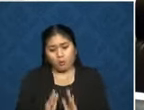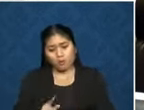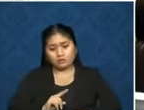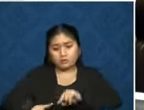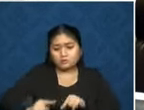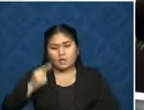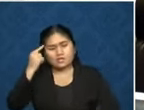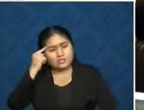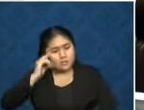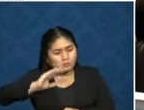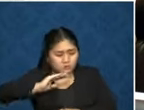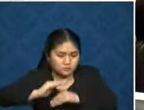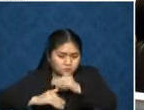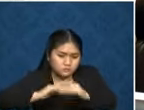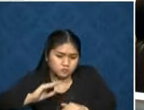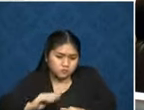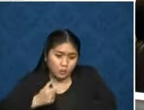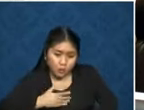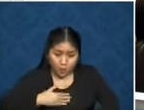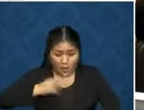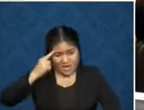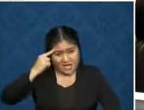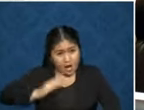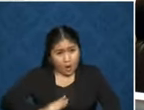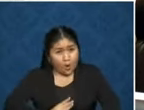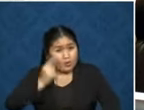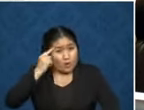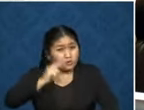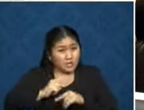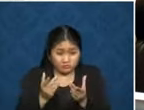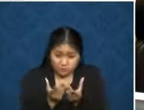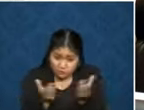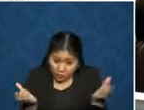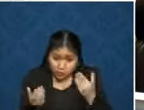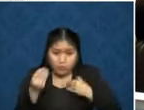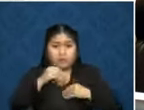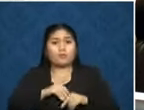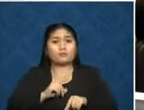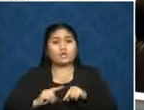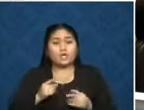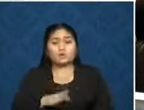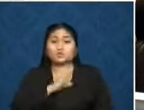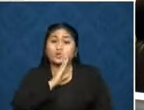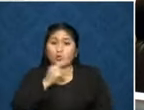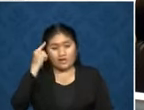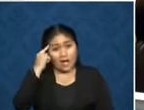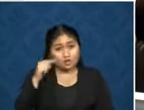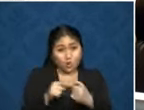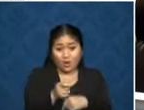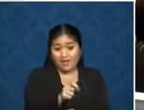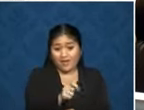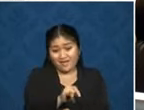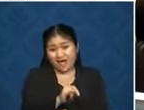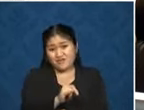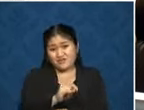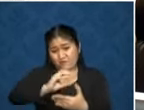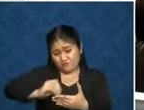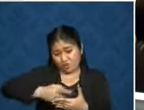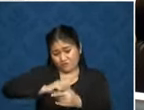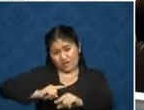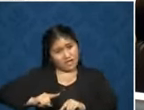มีความงอกงามทั้งในทางภูมิปัญญาและในทางมนุษยธรรมในวันที่เราเลี่ยง AI และแพลตฟอร์มดิจิตอลไม่ได้อีก